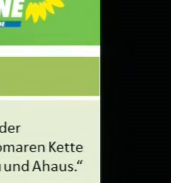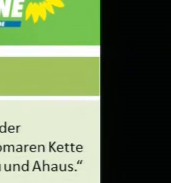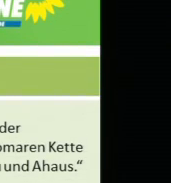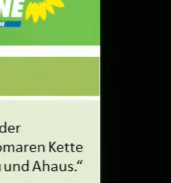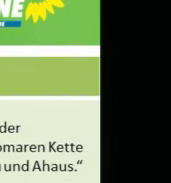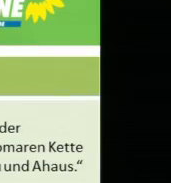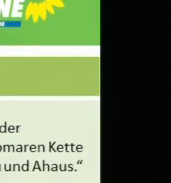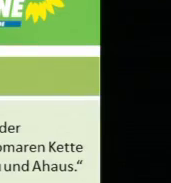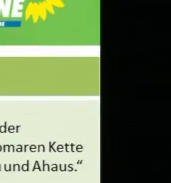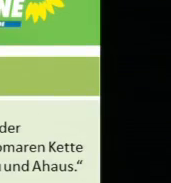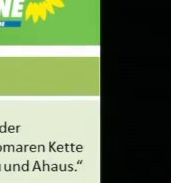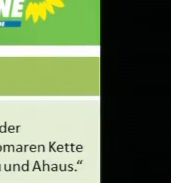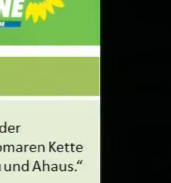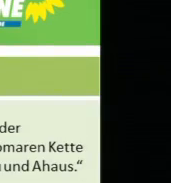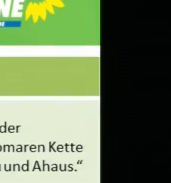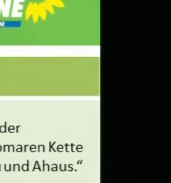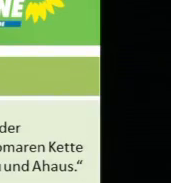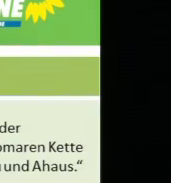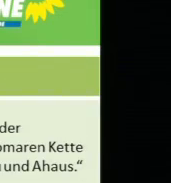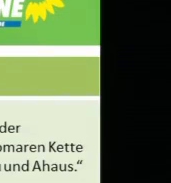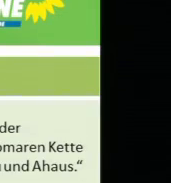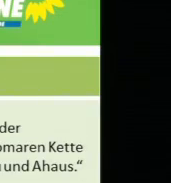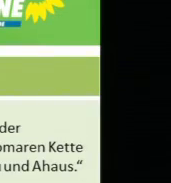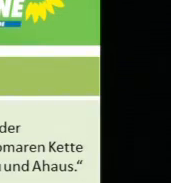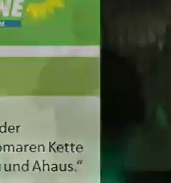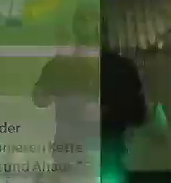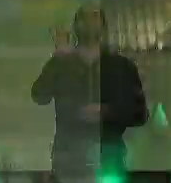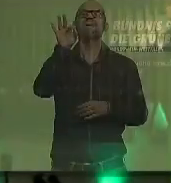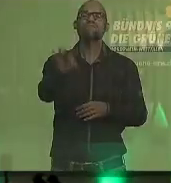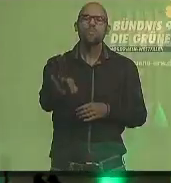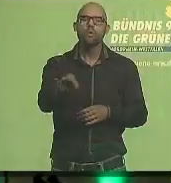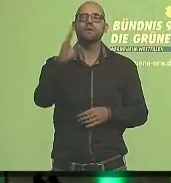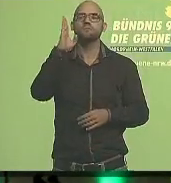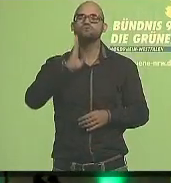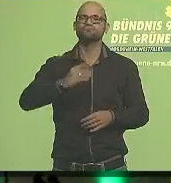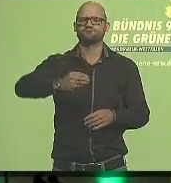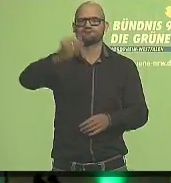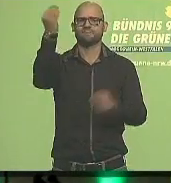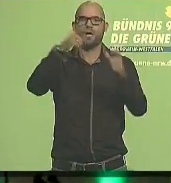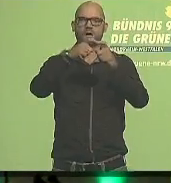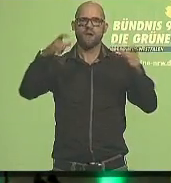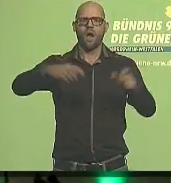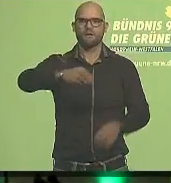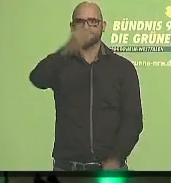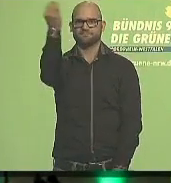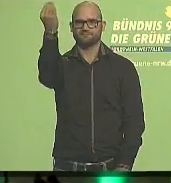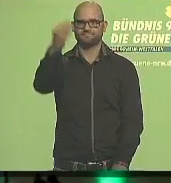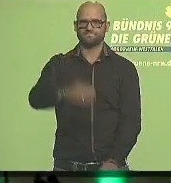dem Änderungsantrag der Grünen Jugend zu? Den bitte ich um das Kartenzeichen.